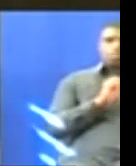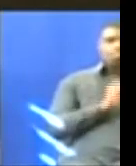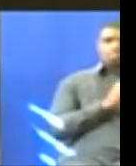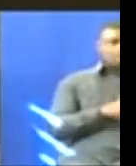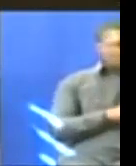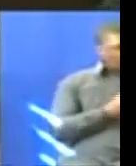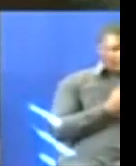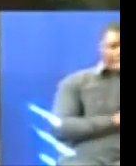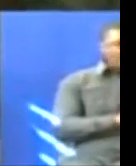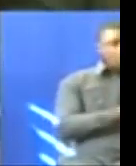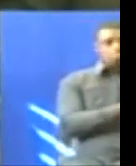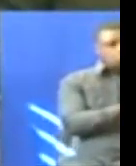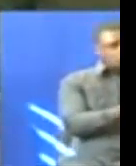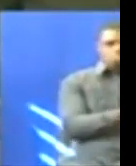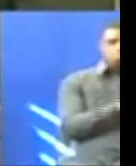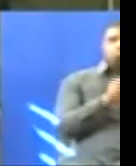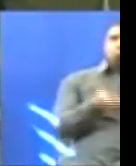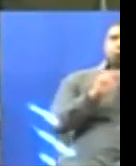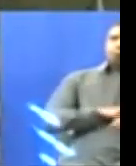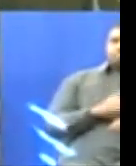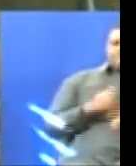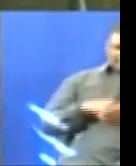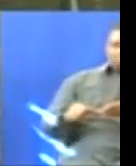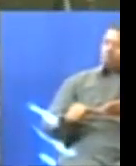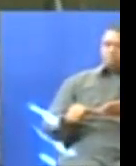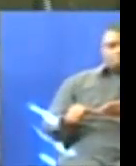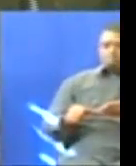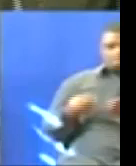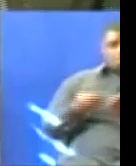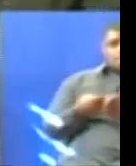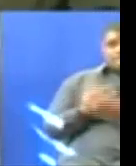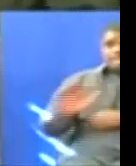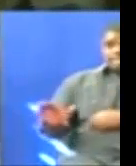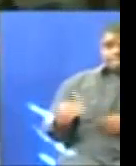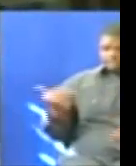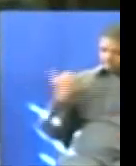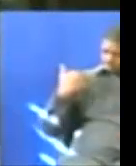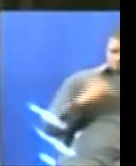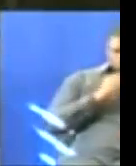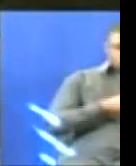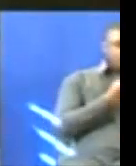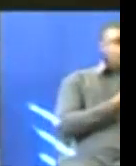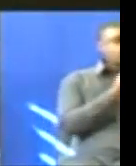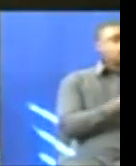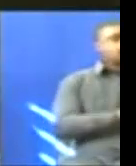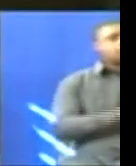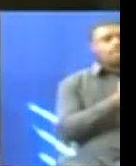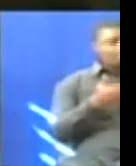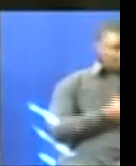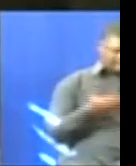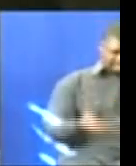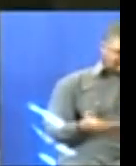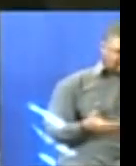sababu mkandarasi pale hajalipa pesa zake. Tuliambiwa mwezi wa pili kivuko kile kitaanza kazi, mpaka sasa hakijafika